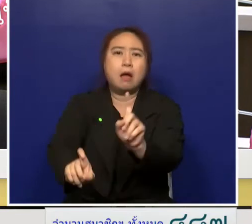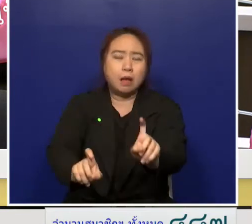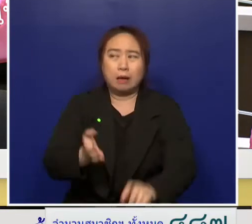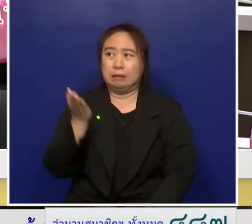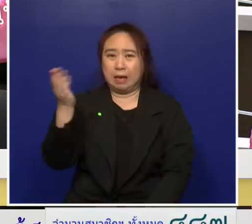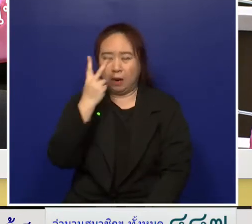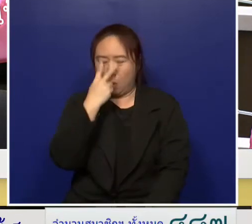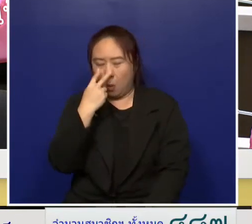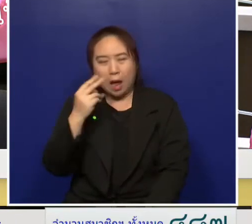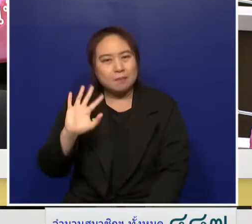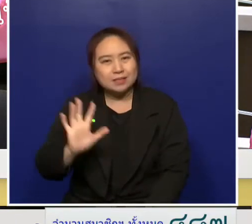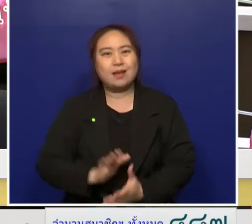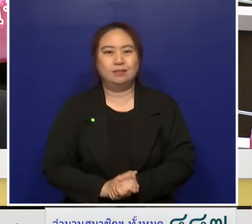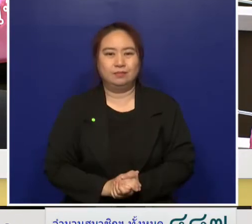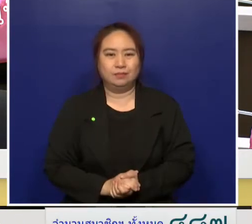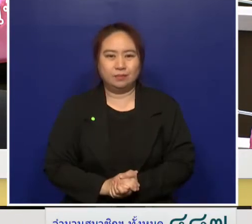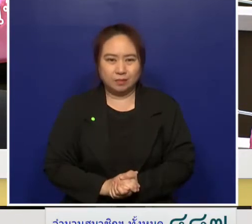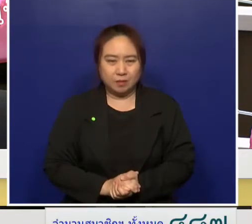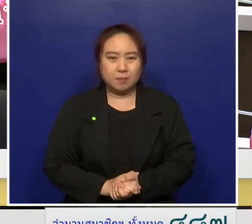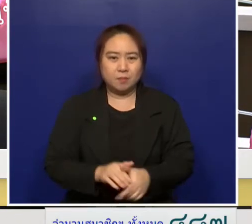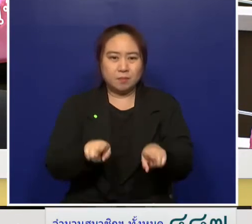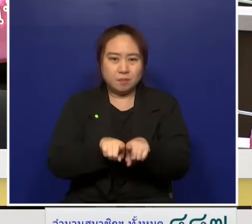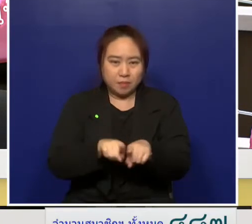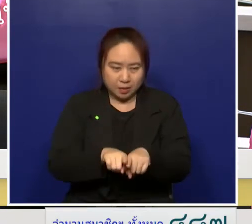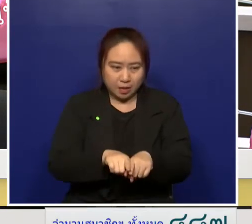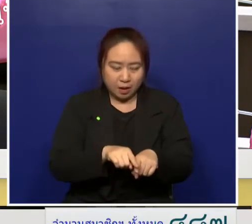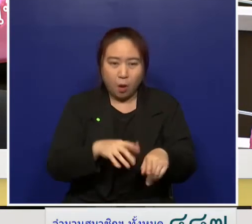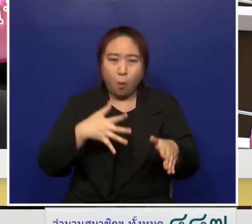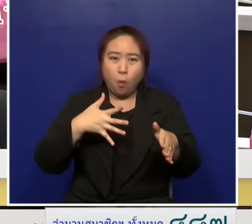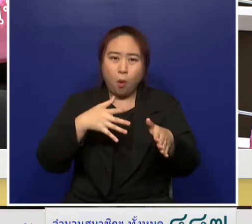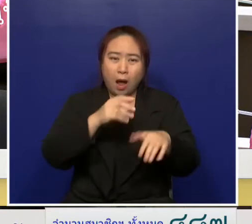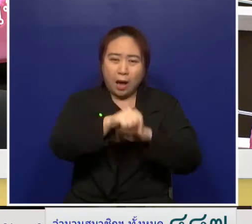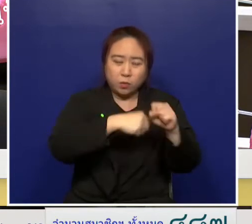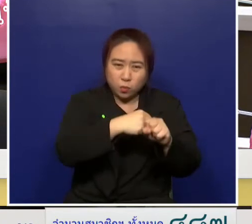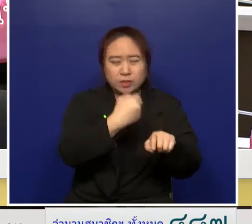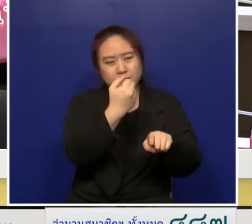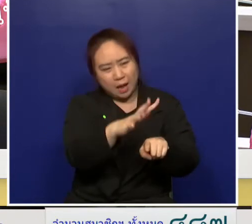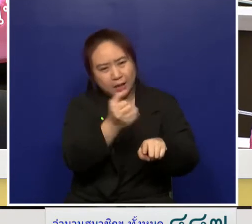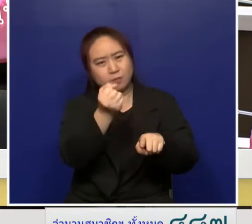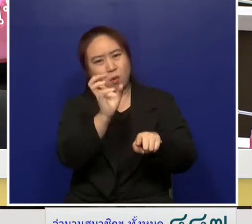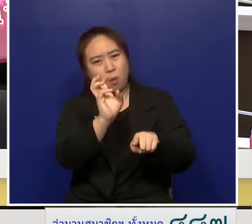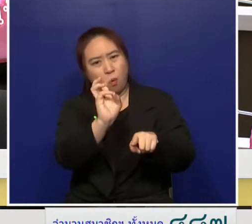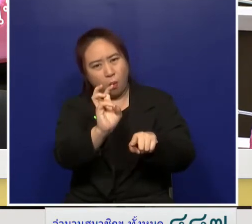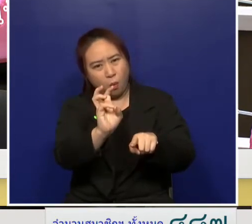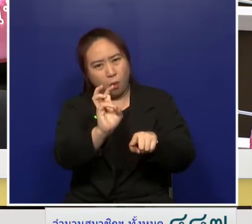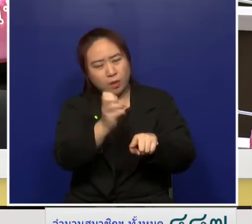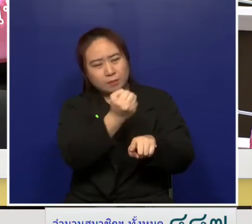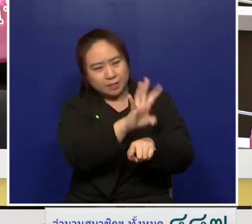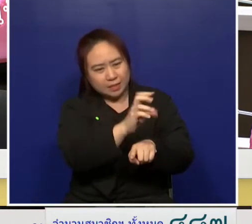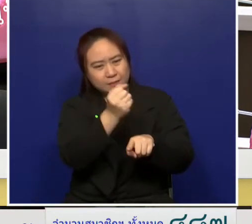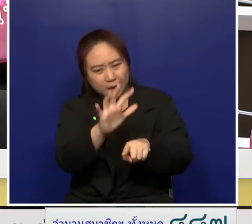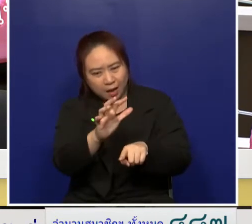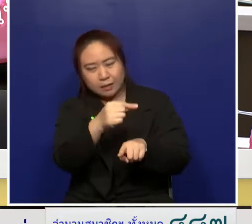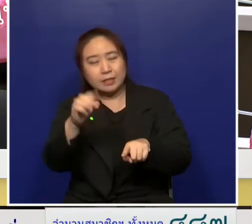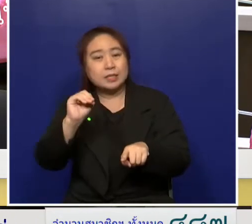า จากสาเหตุ จากการลกเสียชีวตพวกอุบัิเหตุ15 ๆ 16 ปี เอ่อ 15 ปี 14 จนถง